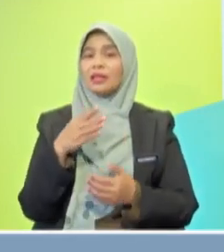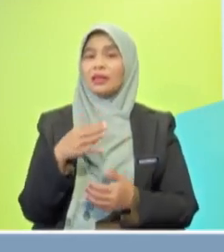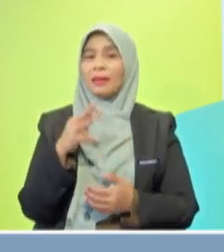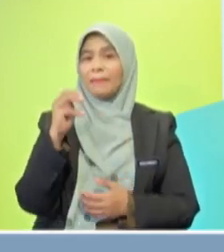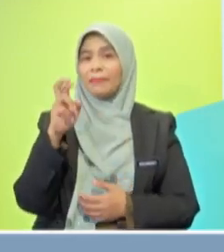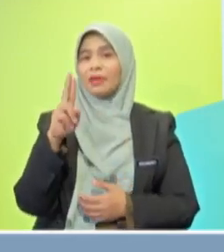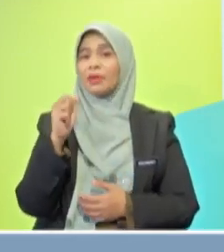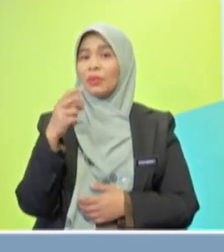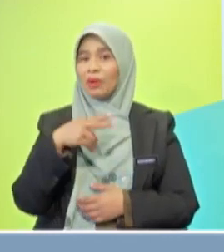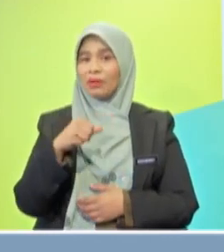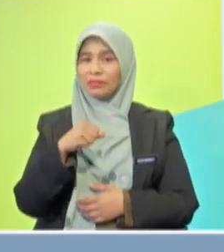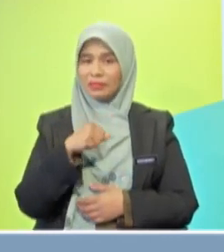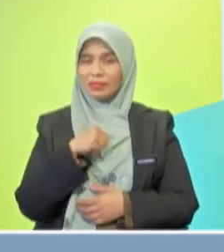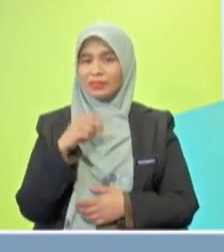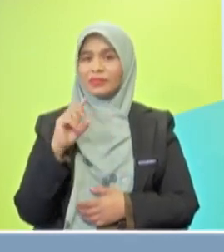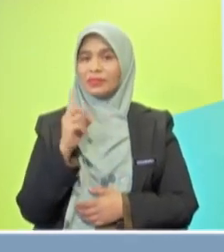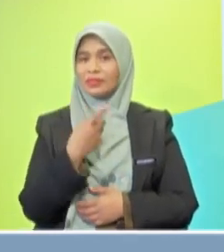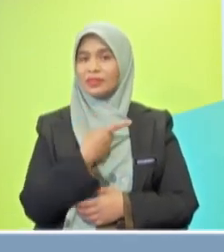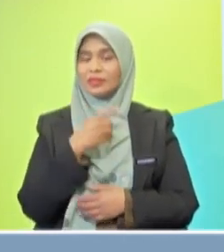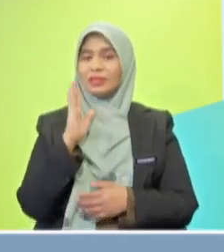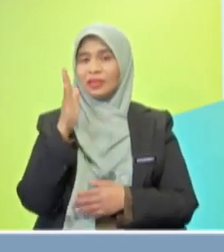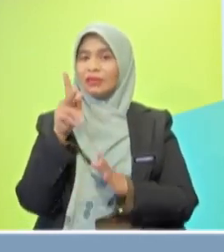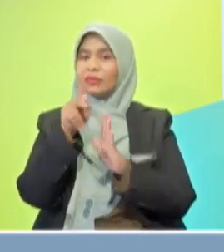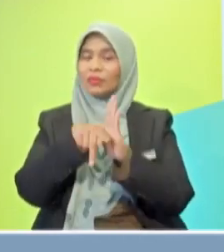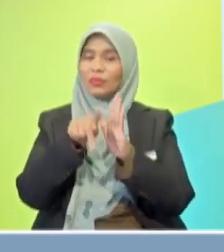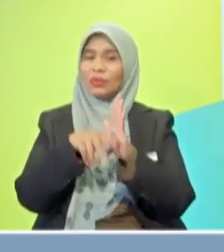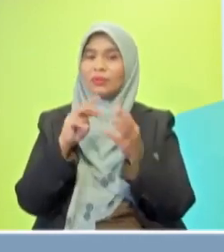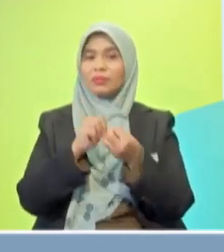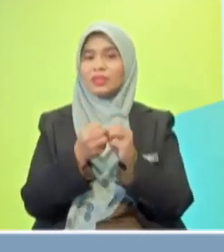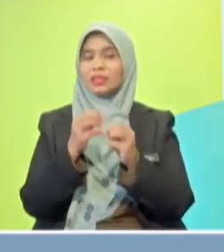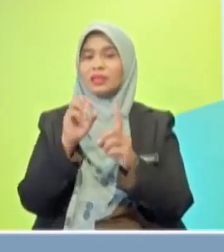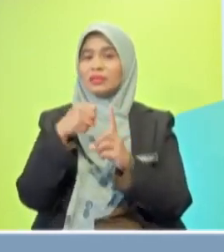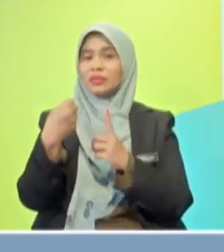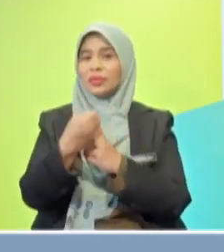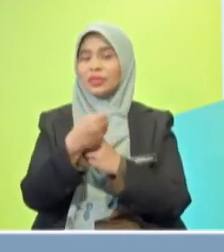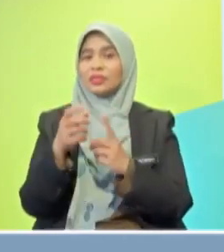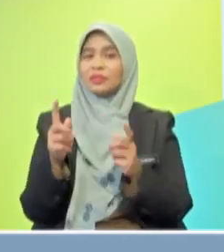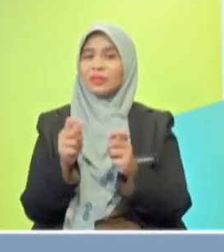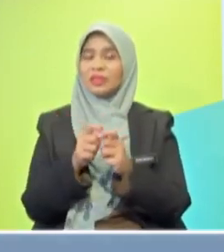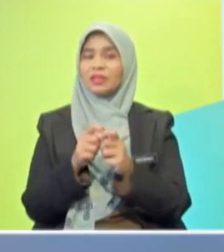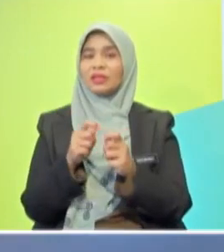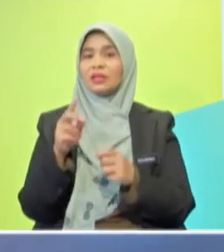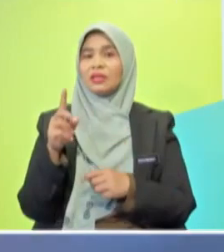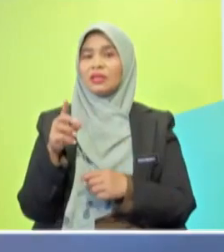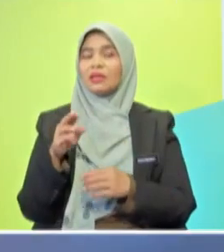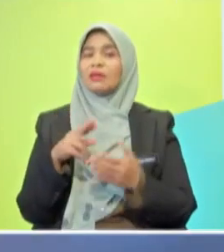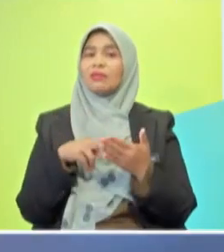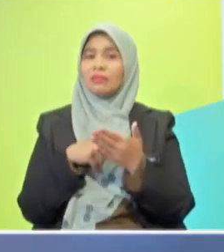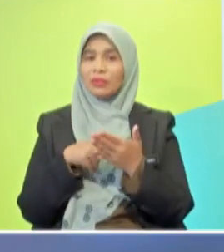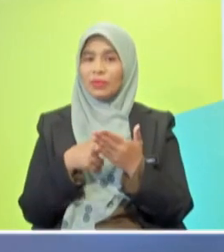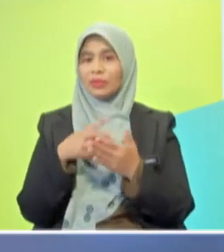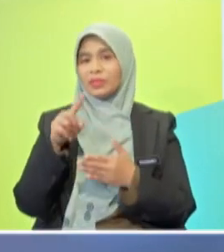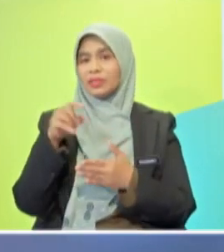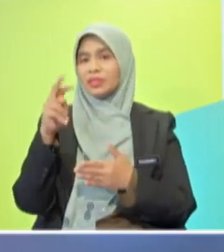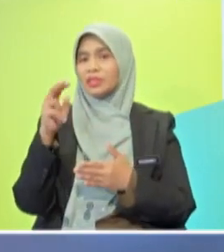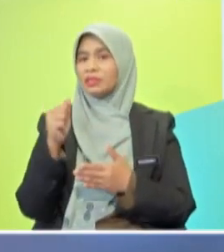terbaik. Betul. Maknanya akan kuranglah gejala sosial seperti apa berlakunya perzinaan, maksiat, apa semua kan di